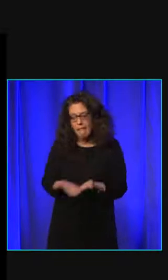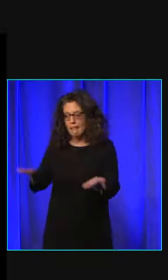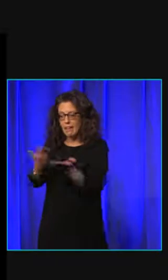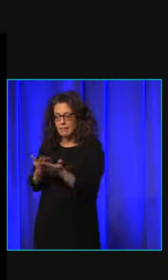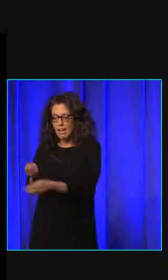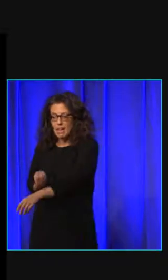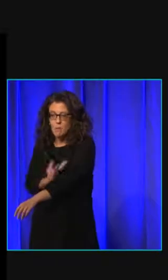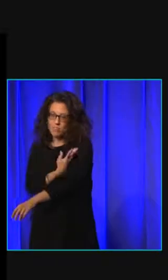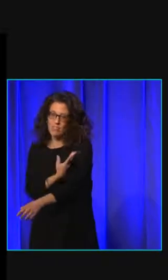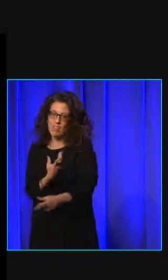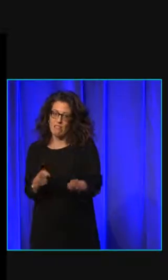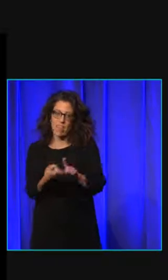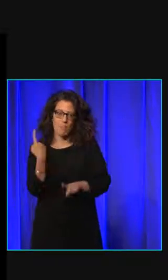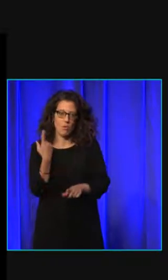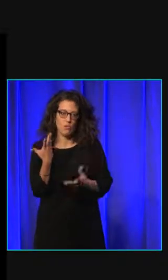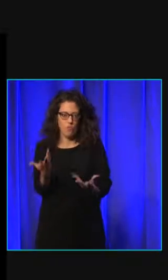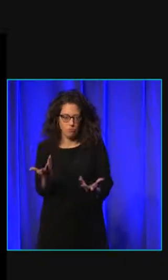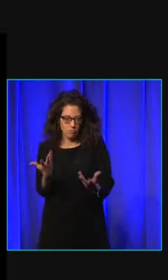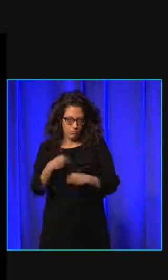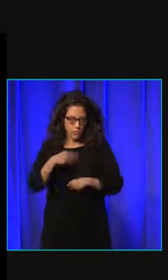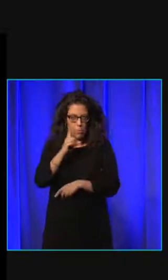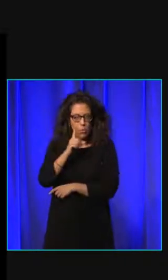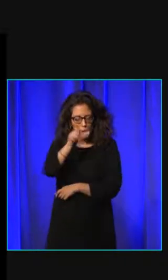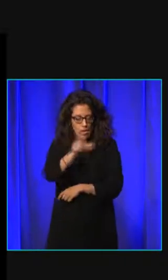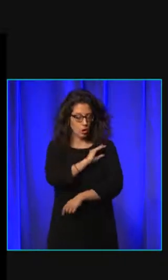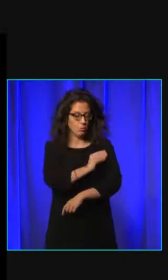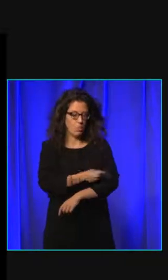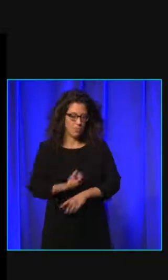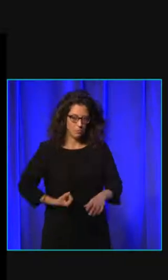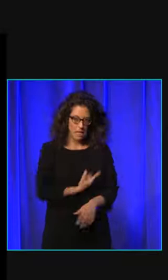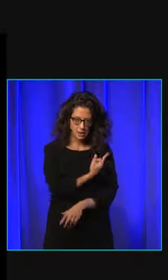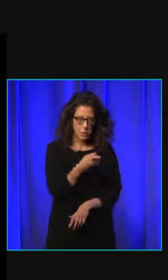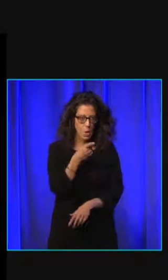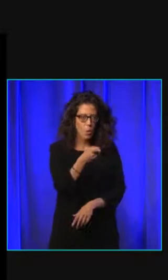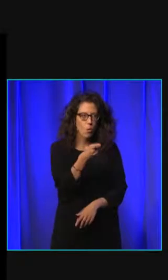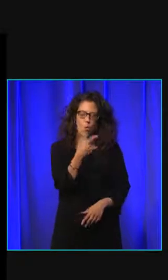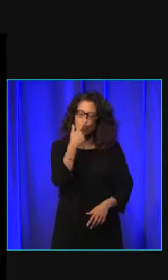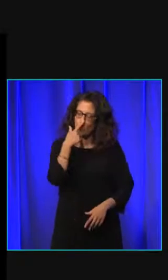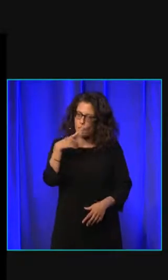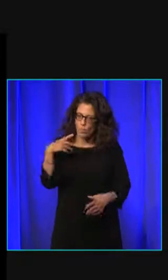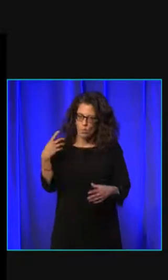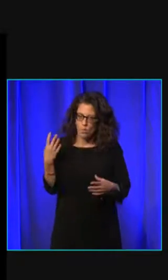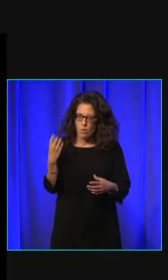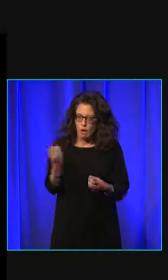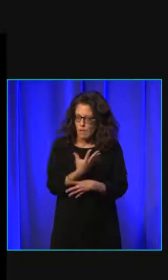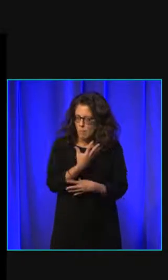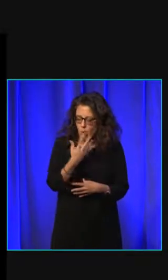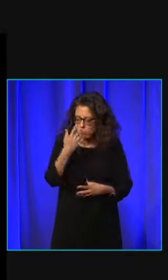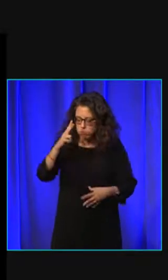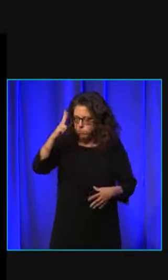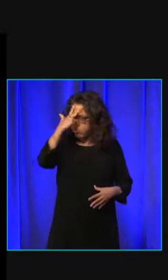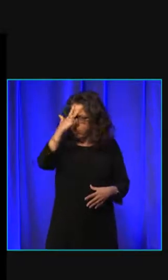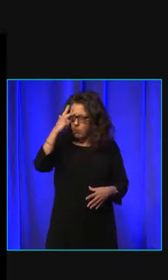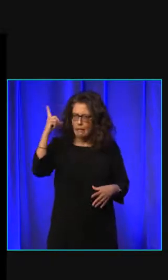réactions du sportif au regard de la blessure, pour le sportif, c'est vécu comme un événement traumatisant, difficile. Alors quand ils